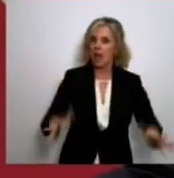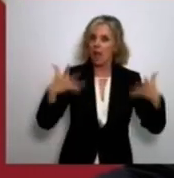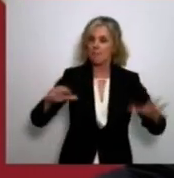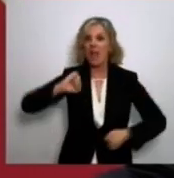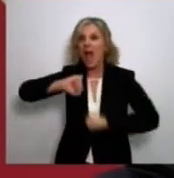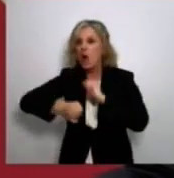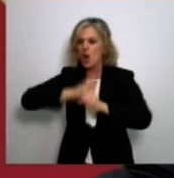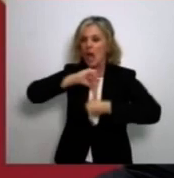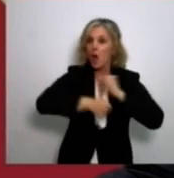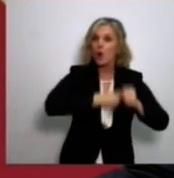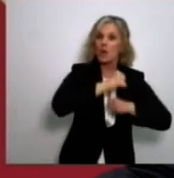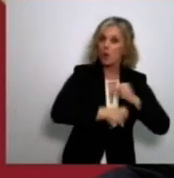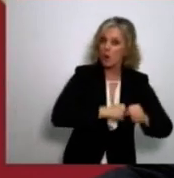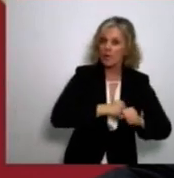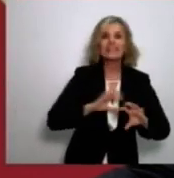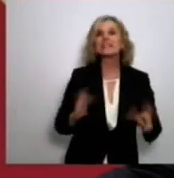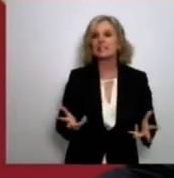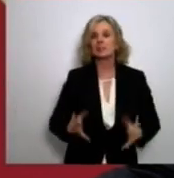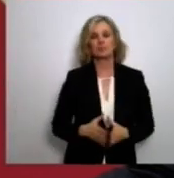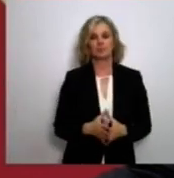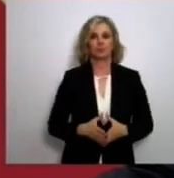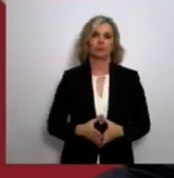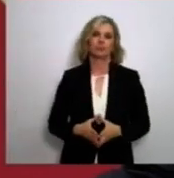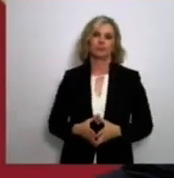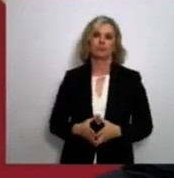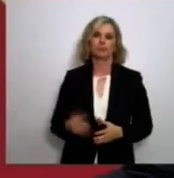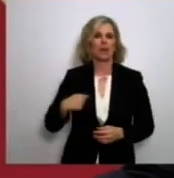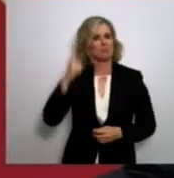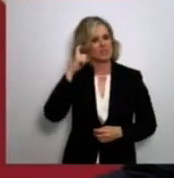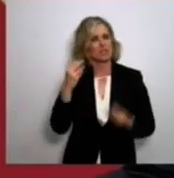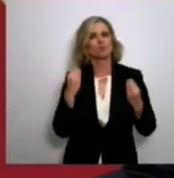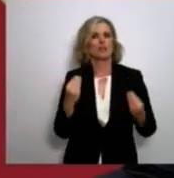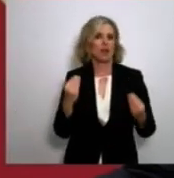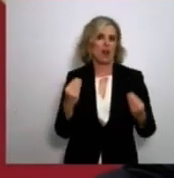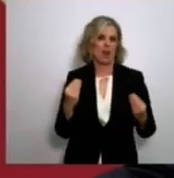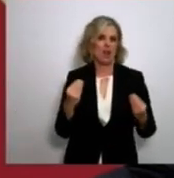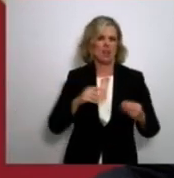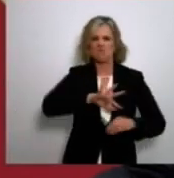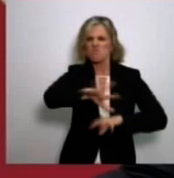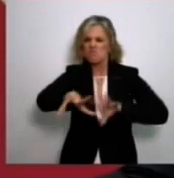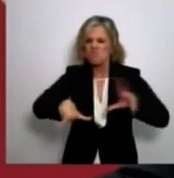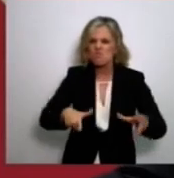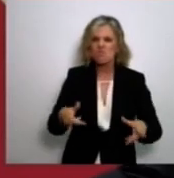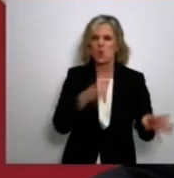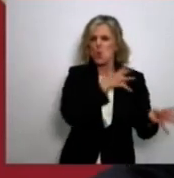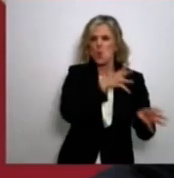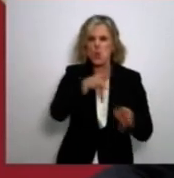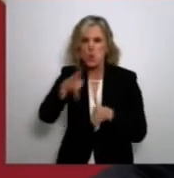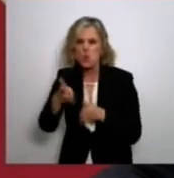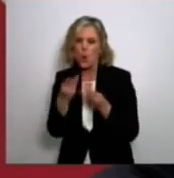καθαρμάτων και τους ευχαριστούμε για αυτό. Ξέρουμε πολύ καλά τι μοχλεύσεις κάνανε, ποιους